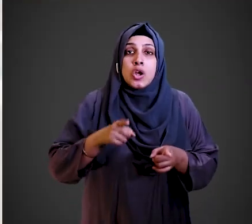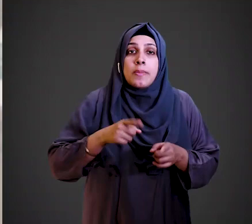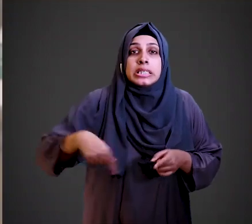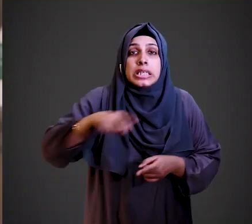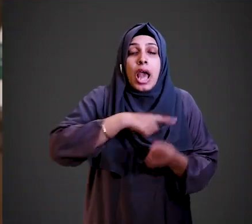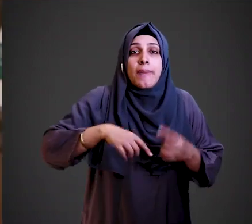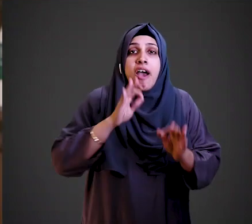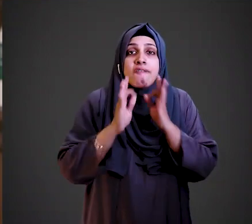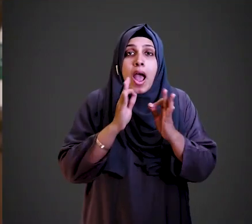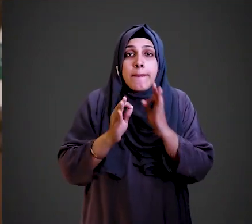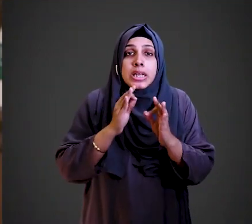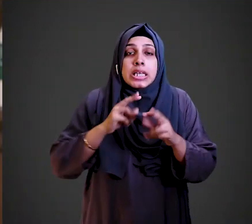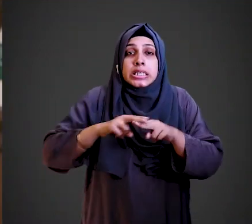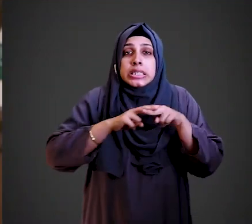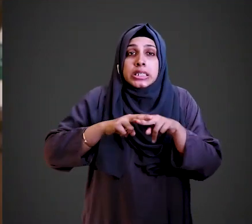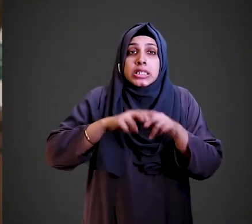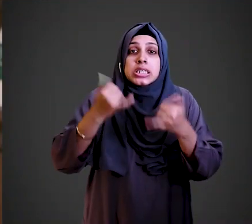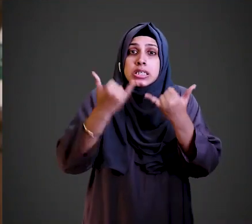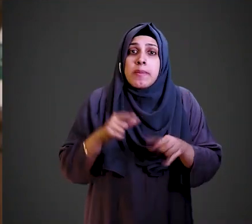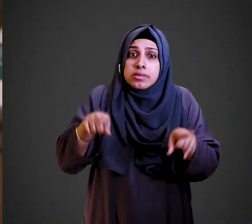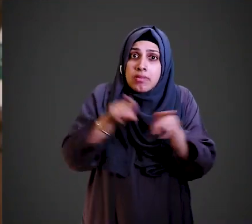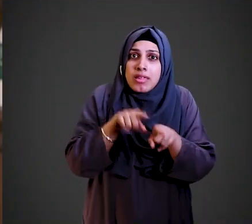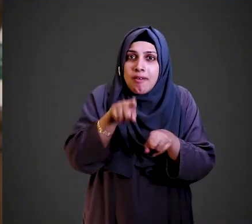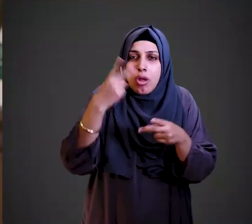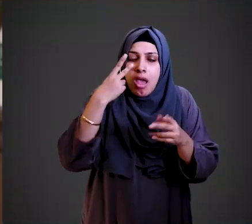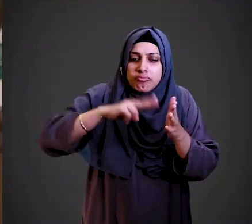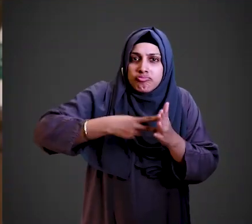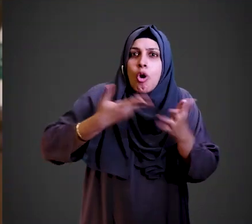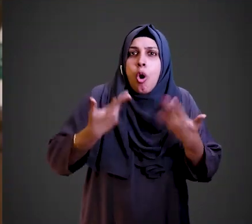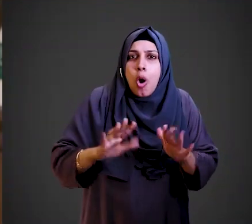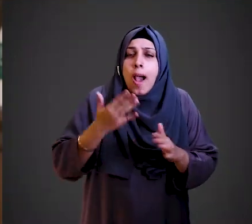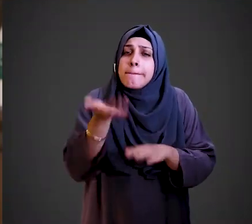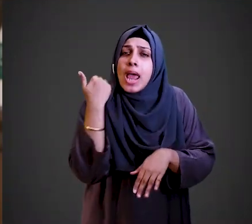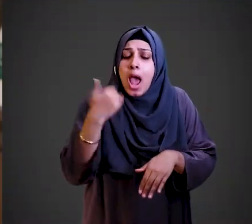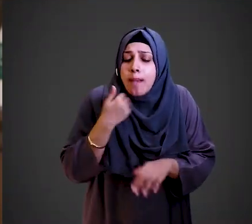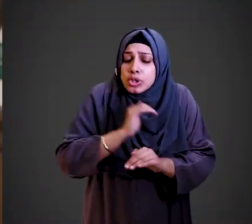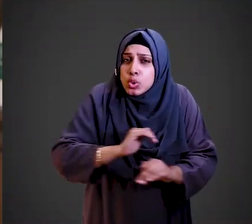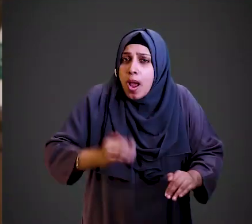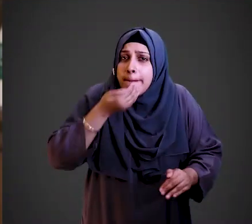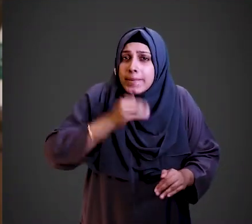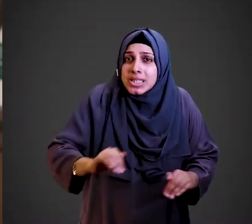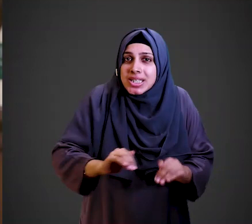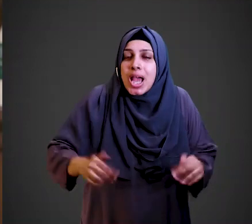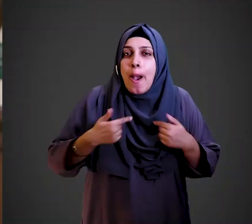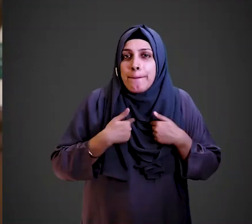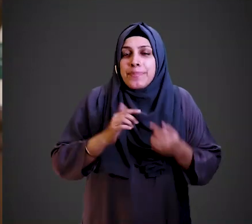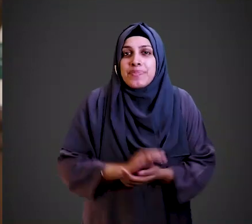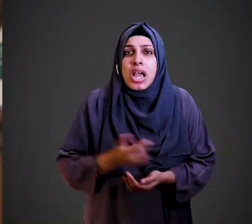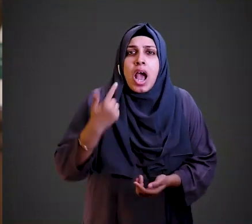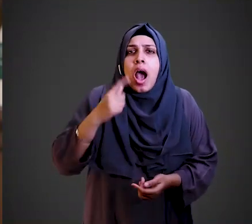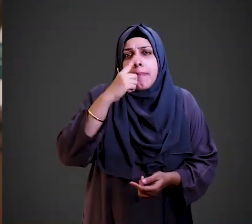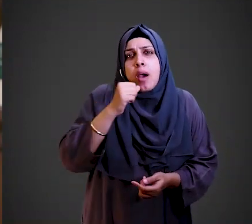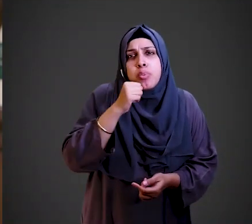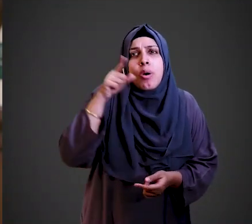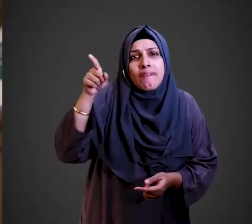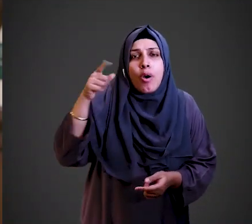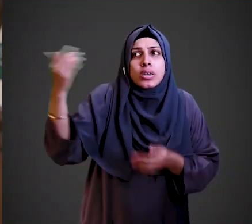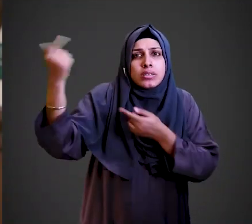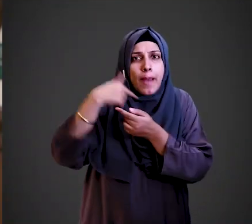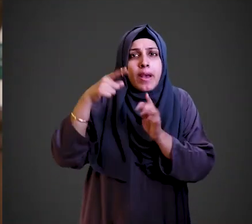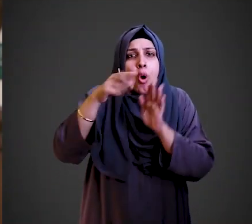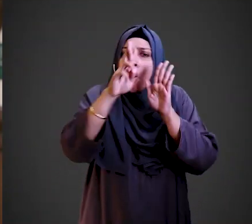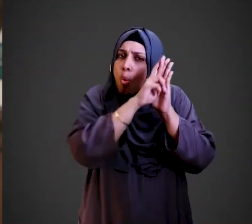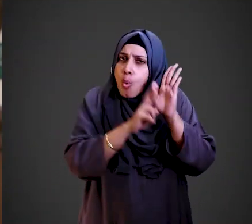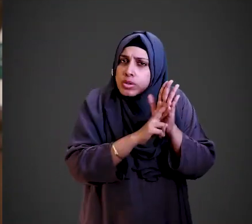جو بھی ایک فیملی سسٹم میں رہتا ہے، اپنے خاندان کے ساتھ رہتا ہے، اس نے ایکسپیرینس کیا ہوگا کہ جب ہم چھوٹے ہوتے ہیں، بچے ہوتے ہیں، تو ہمارے والدین ہمارے